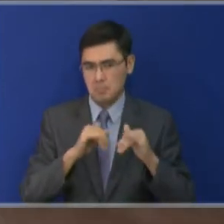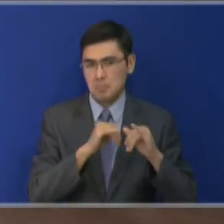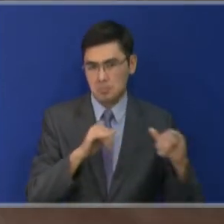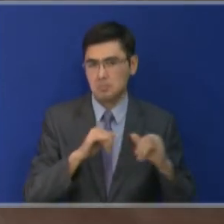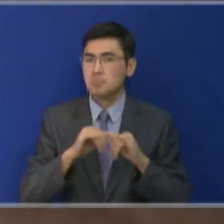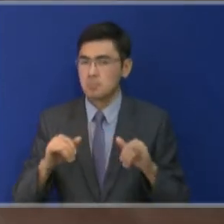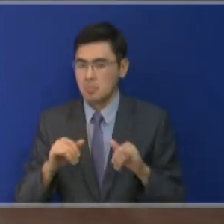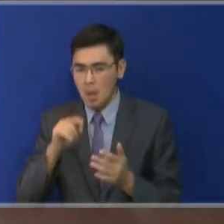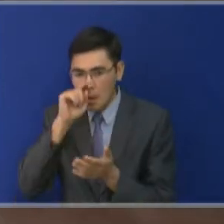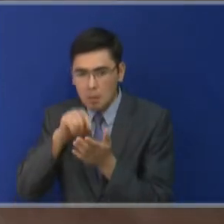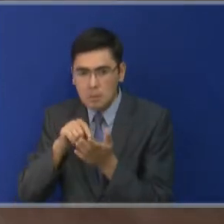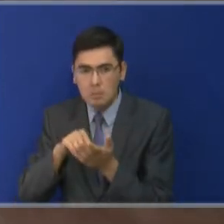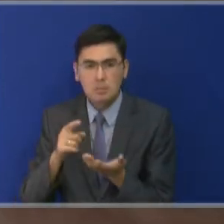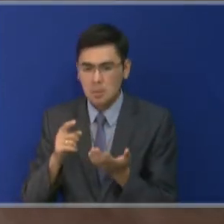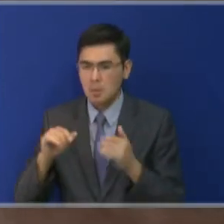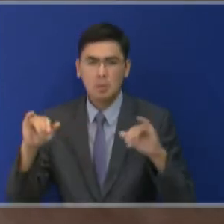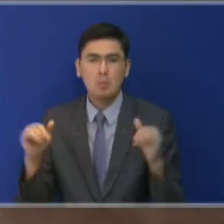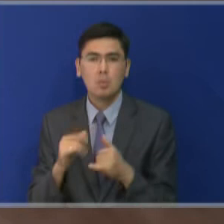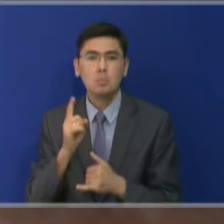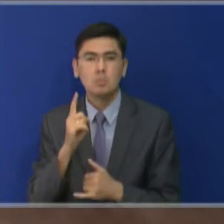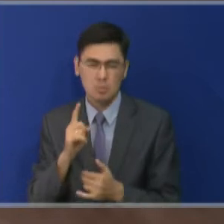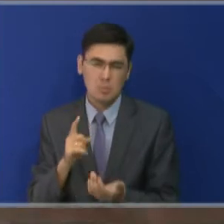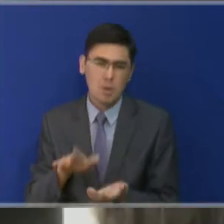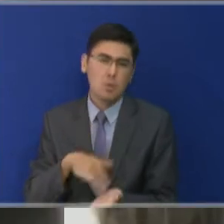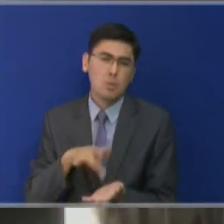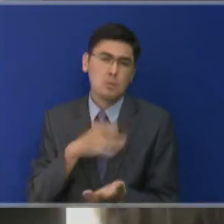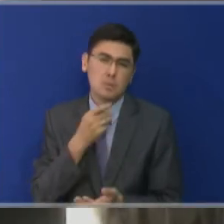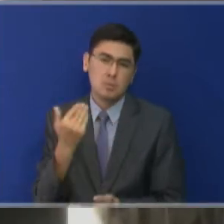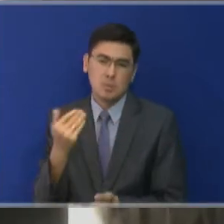Құс бойынша төмендеу Семей өңіріндегі екі құс фабрикасына байланысты